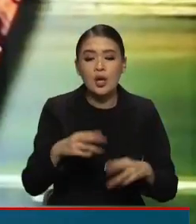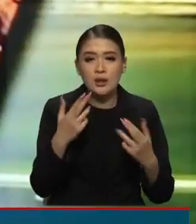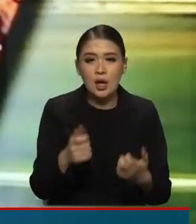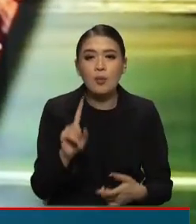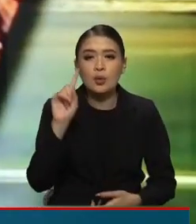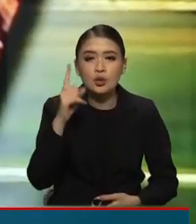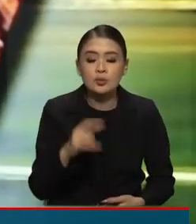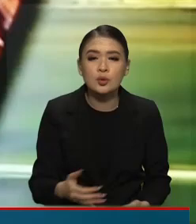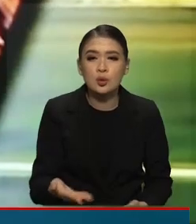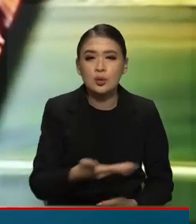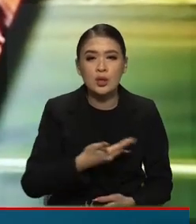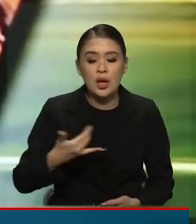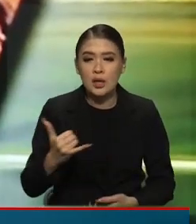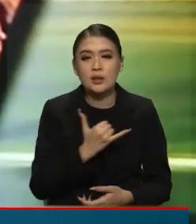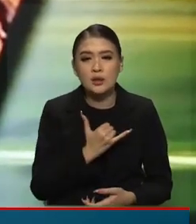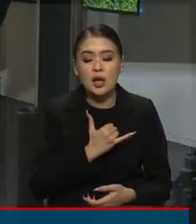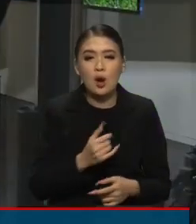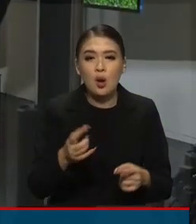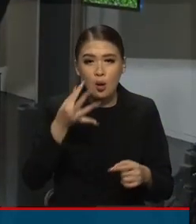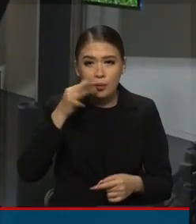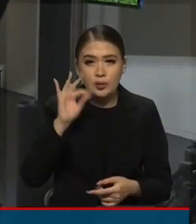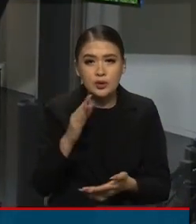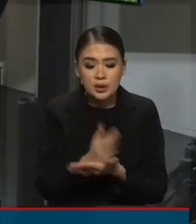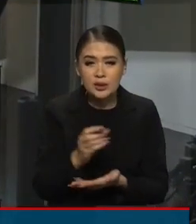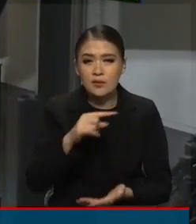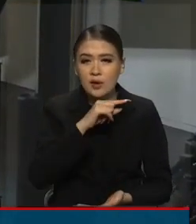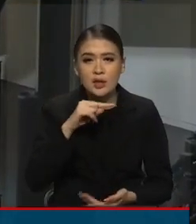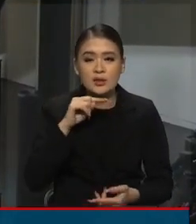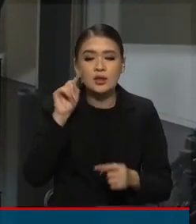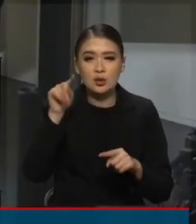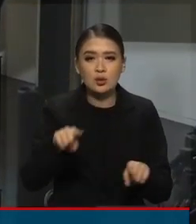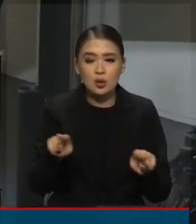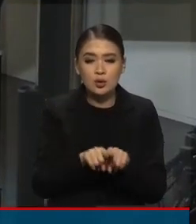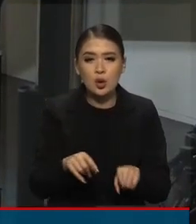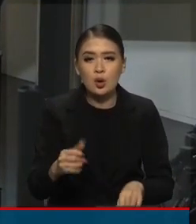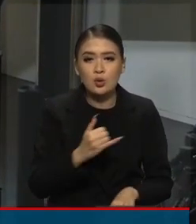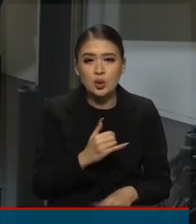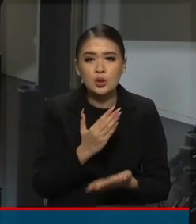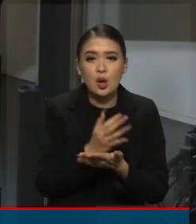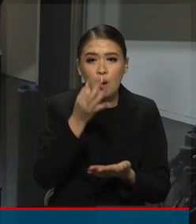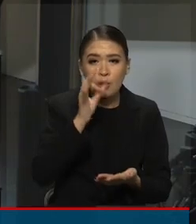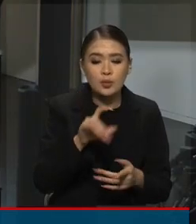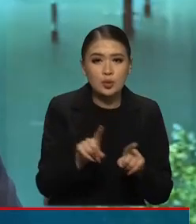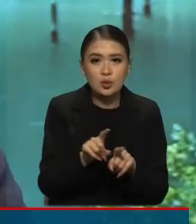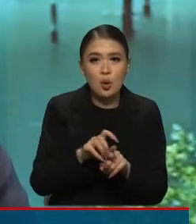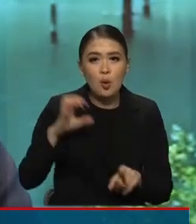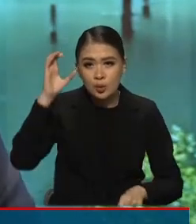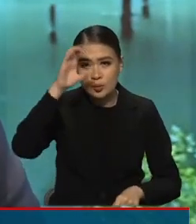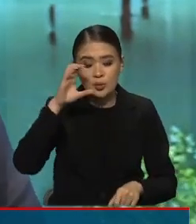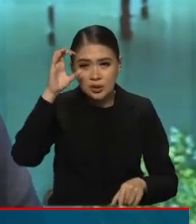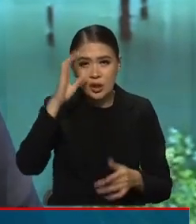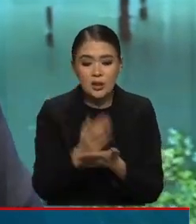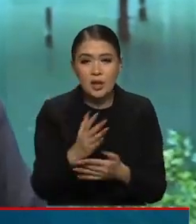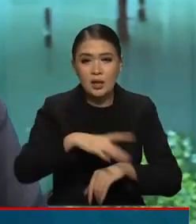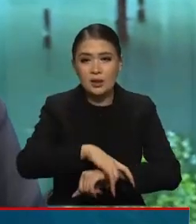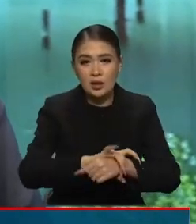нам, Казахстану сегодня, да, такой опыт есть и в России? Да что в России? У нас есть такой опыт в Узбекистане. Сегодня вы с Ташкента